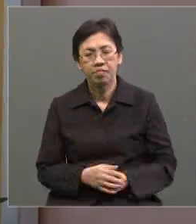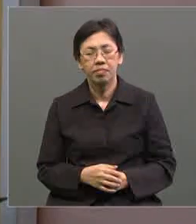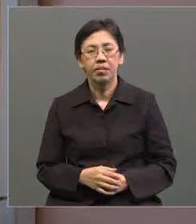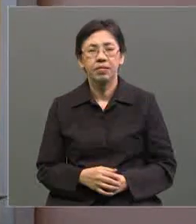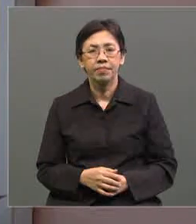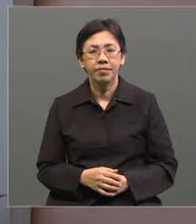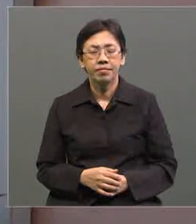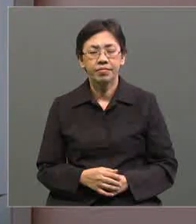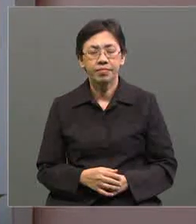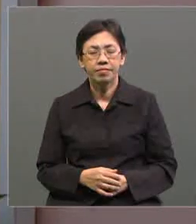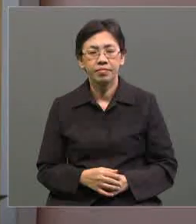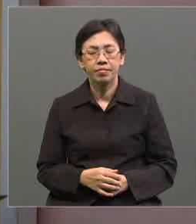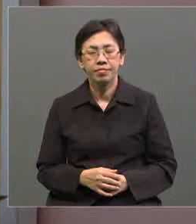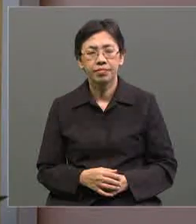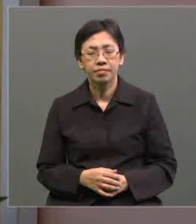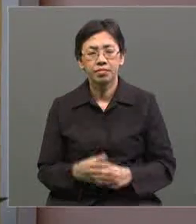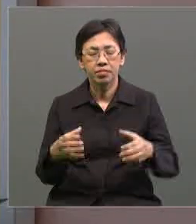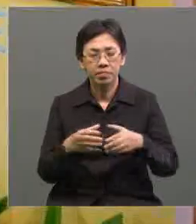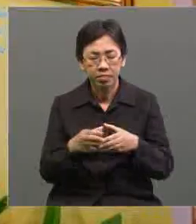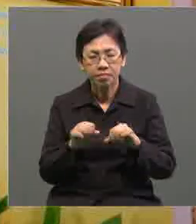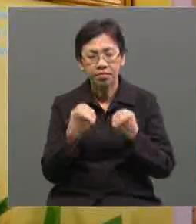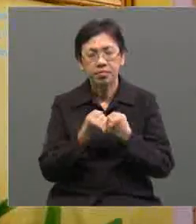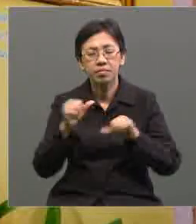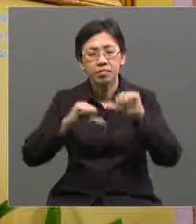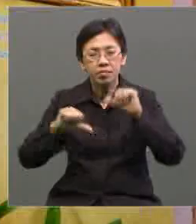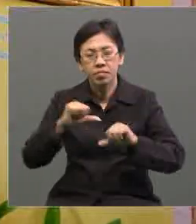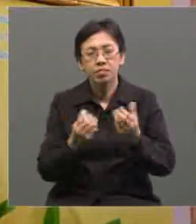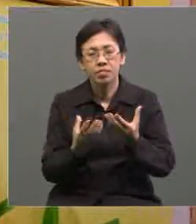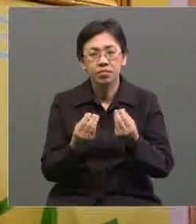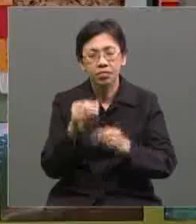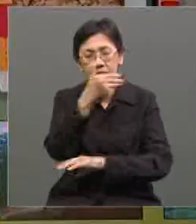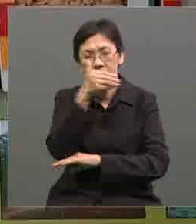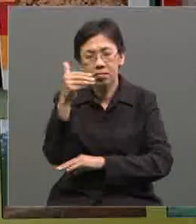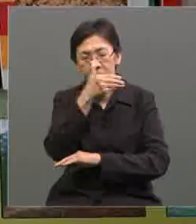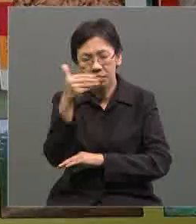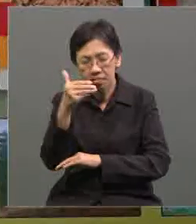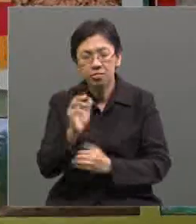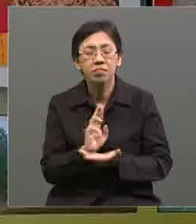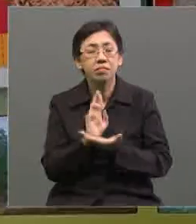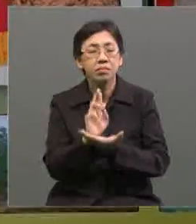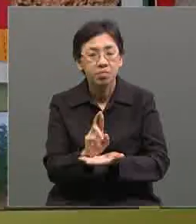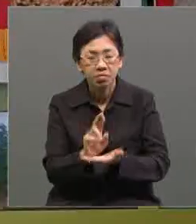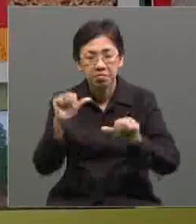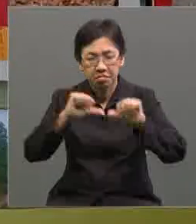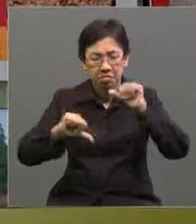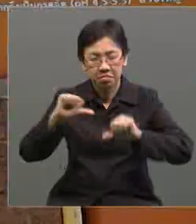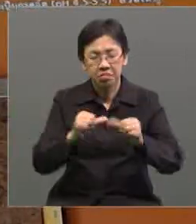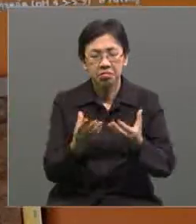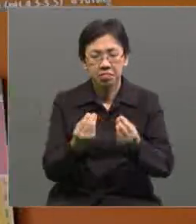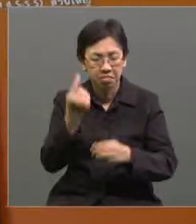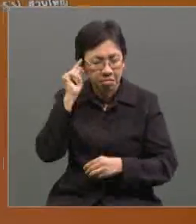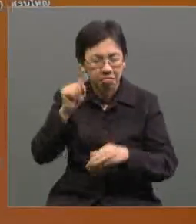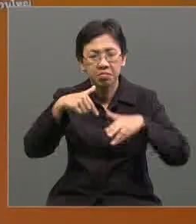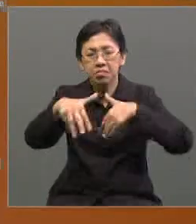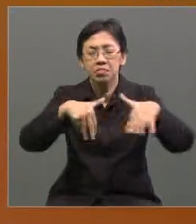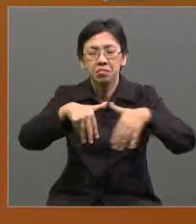ทางสมาพันธ์สมาคมวิทยาศาสตร์ทางดินนานาชาติเนี่ยได้ทูลเกล้าทูลกระหม่อมถวายรางวัลนักวิทยาศาสตร์ดินเพื่อมนุ